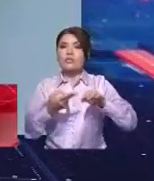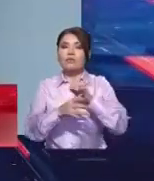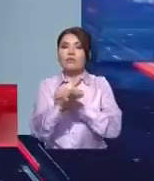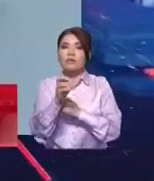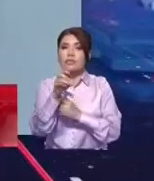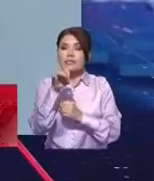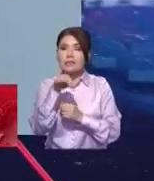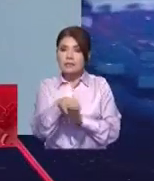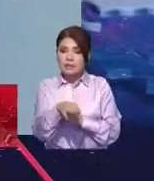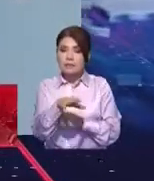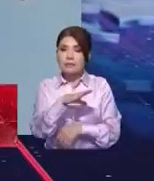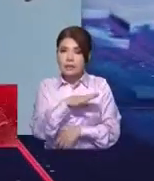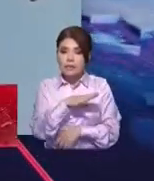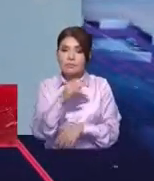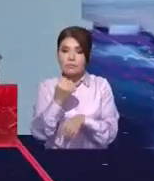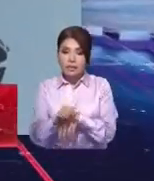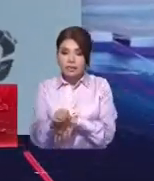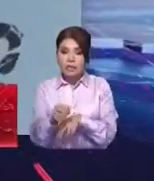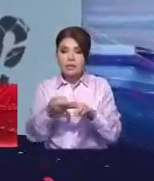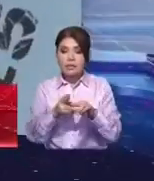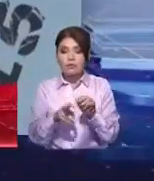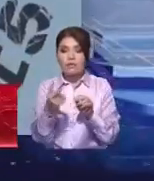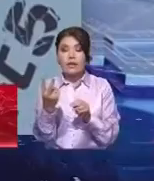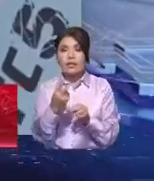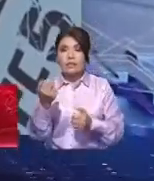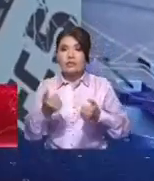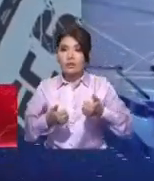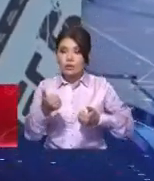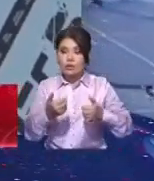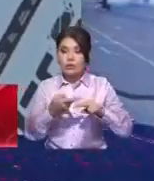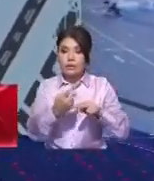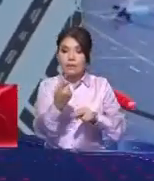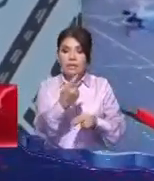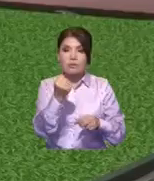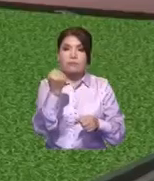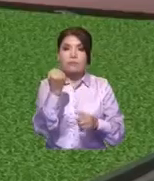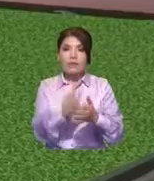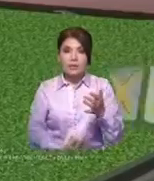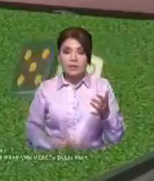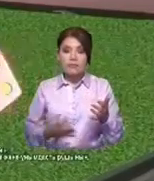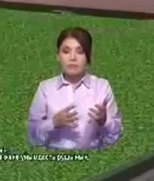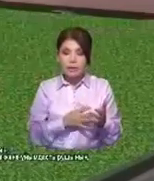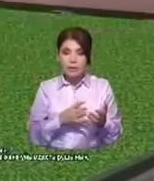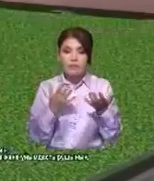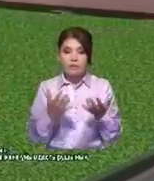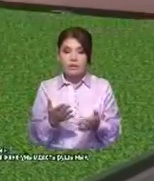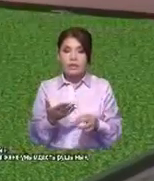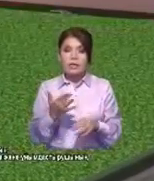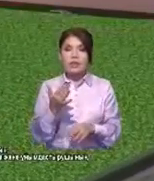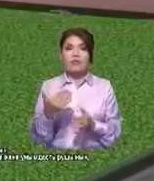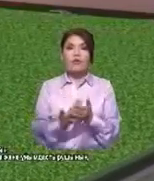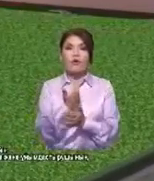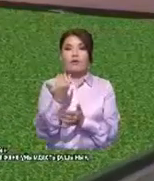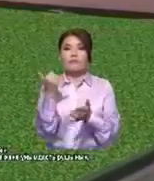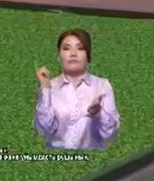ауыз шешімімен жеңіске жетті. Ал екінші жекпе-жекте бірінші раундта нокаутпен жеңді. Жаңа тегін X5 ойына